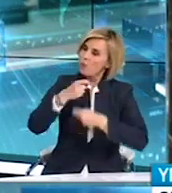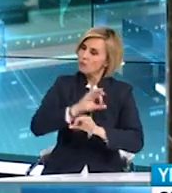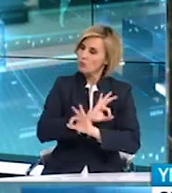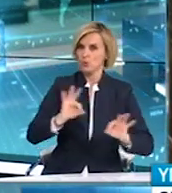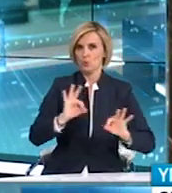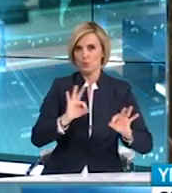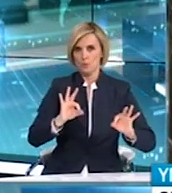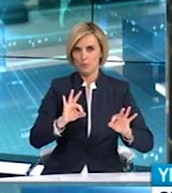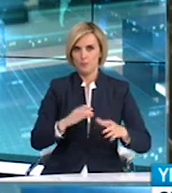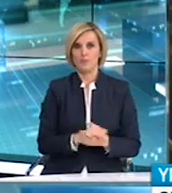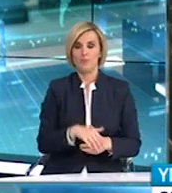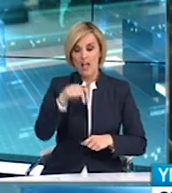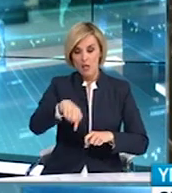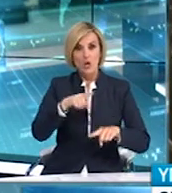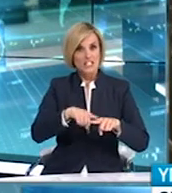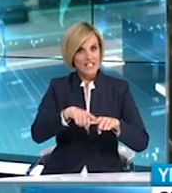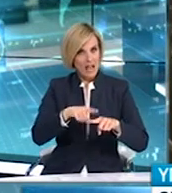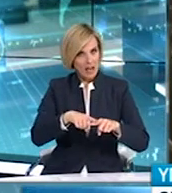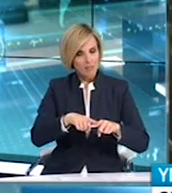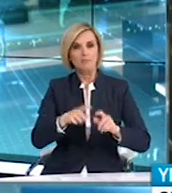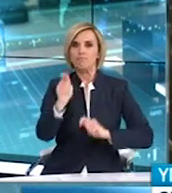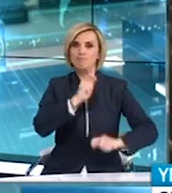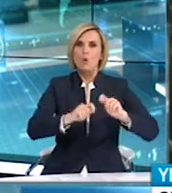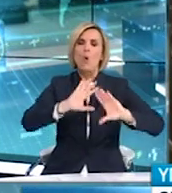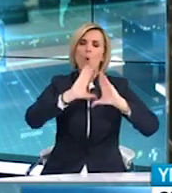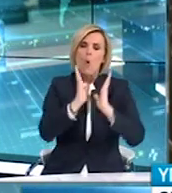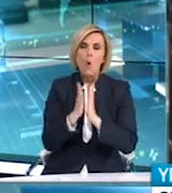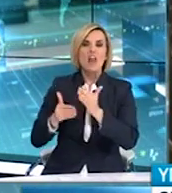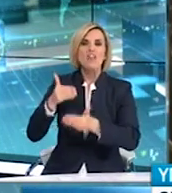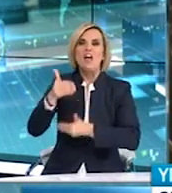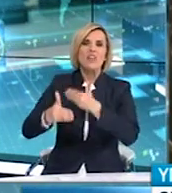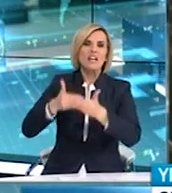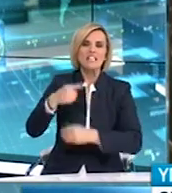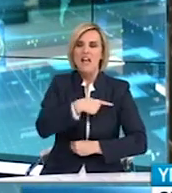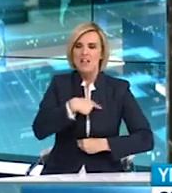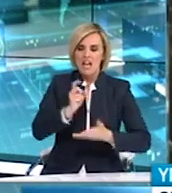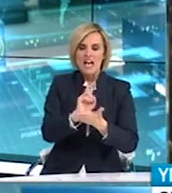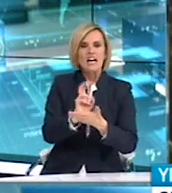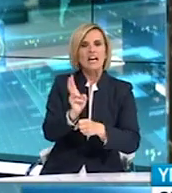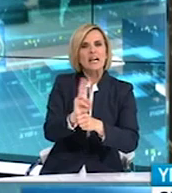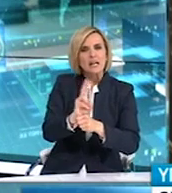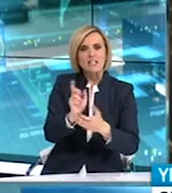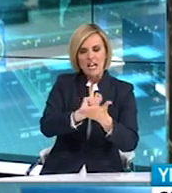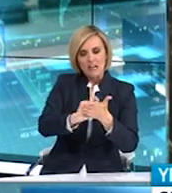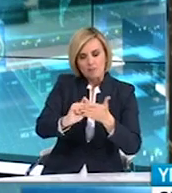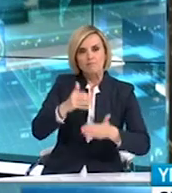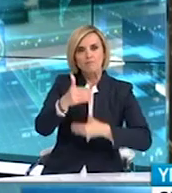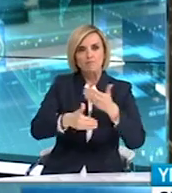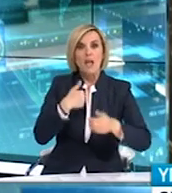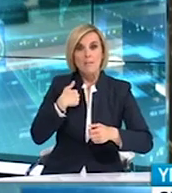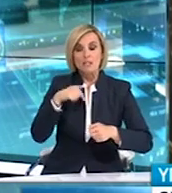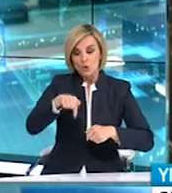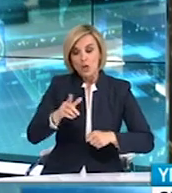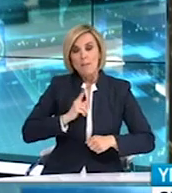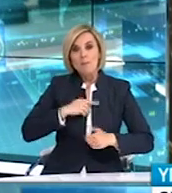την παραγωγή της χλωροκίνης στην Ελλάδα, έχουν ολοκληρωθεί όλες οι διοικητικές διαδικασίες. Η ουσία έχει άδεια παραγωγής και